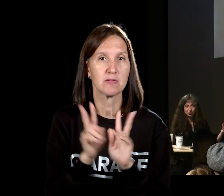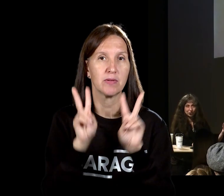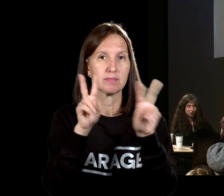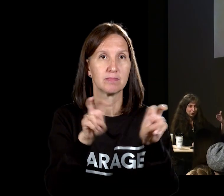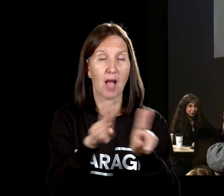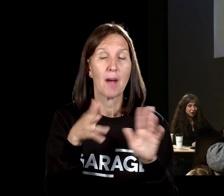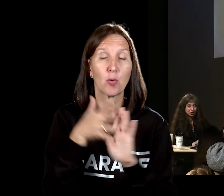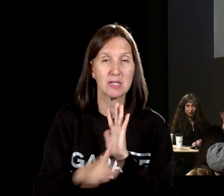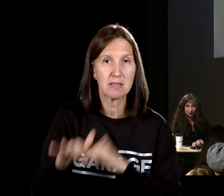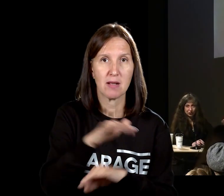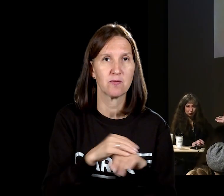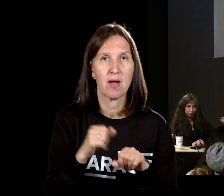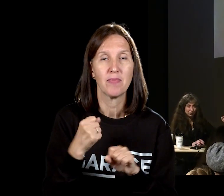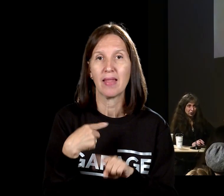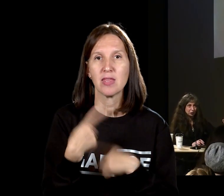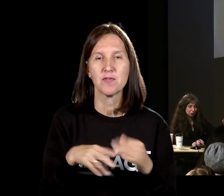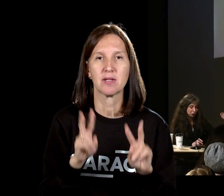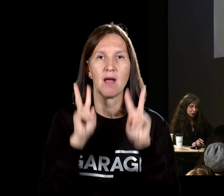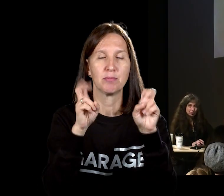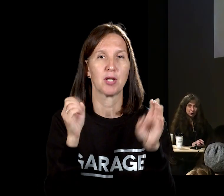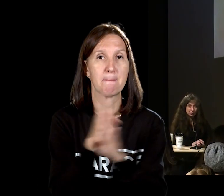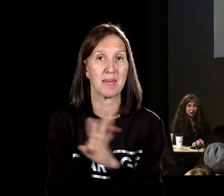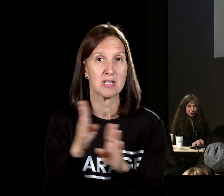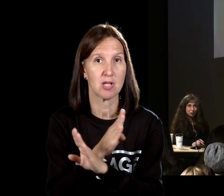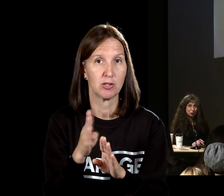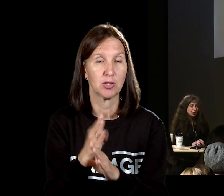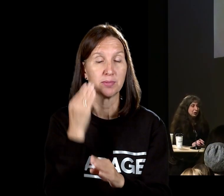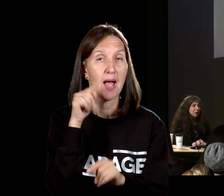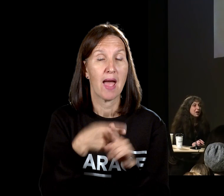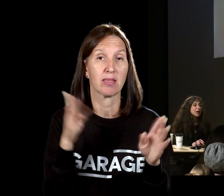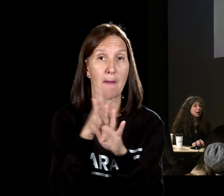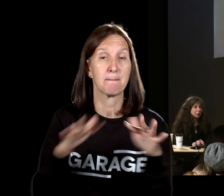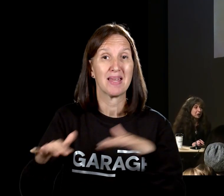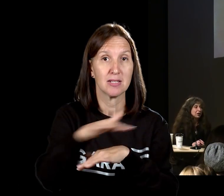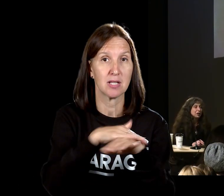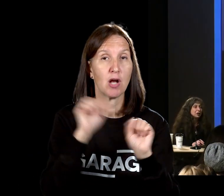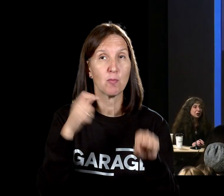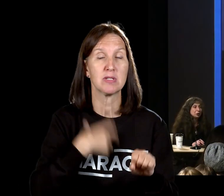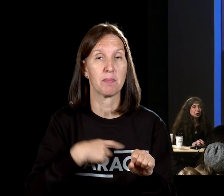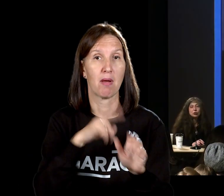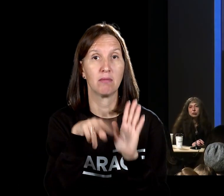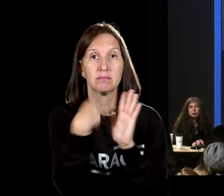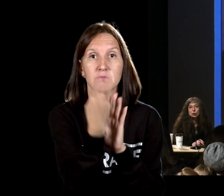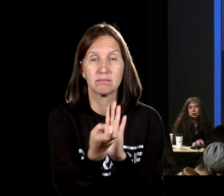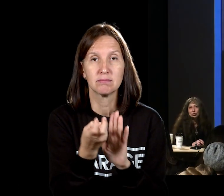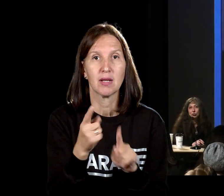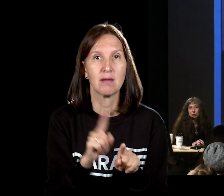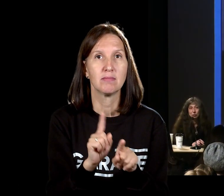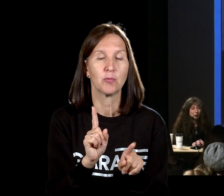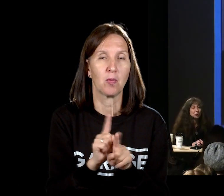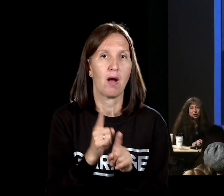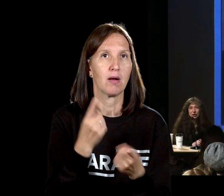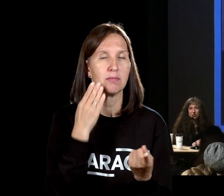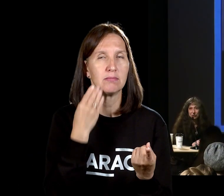оно всегда обозначено как пейзаж. Это всегда тот пейзаж, в котором можно себя спроецировать, что и предлагает как некую совершенно